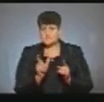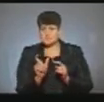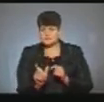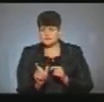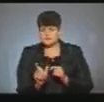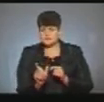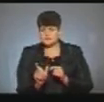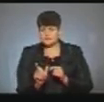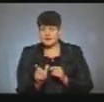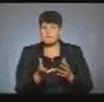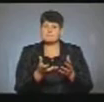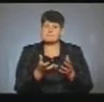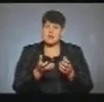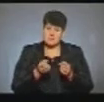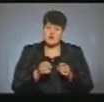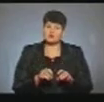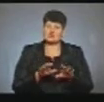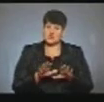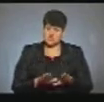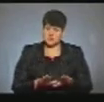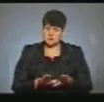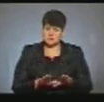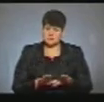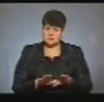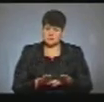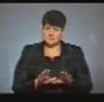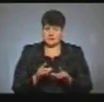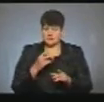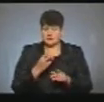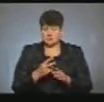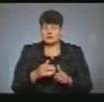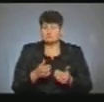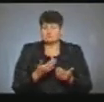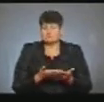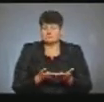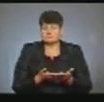так? Приймає рішення, виходячи з рекомендацій, або,